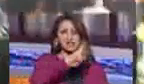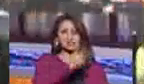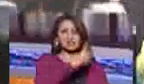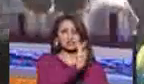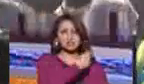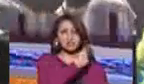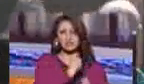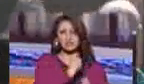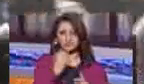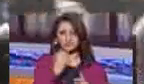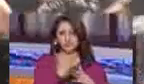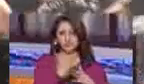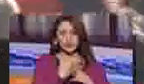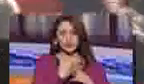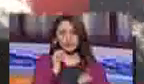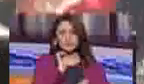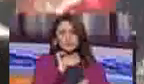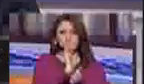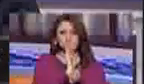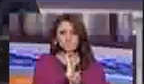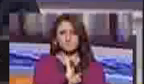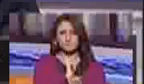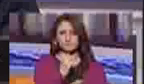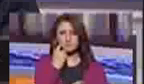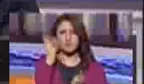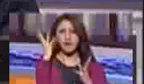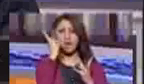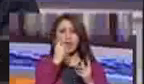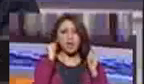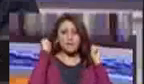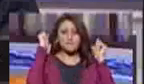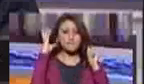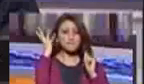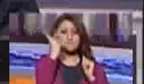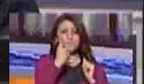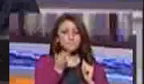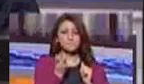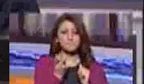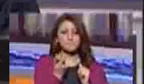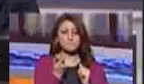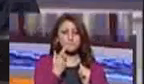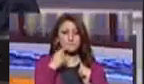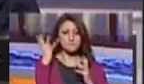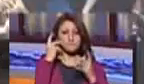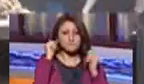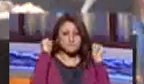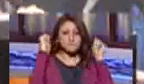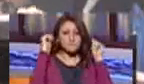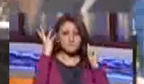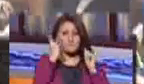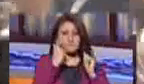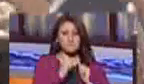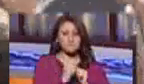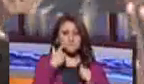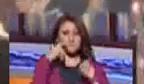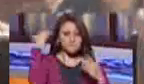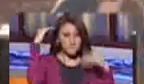جانب آخر. أستاذ رفيع، عايز أعرف منك أولا الأعداد المتظاهرين قد إيه، وهل هناك إصابات أم لا؟ والله الإصابات